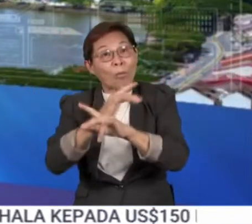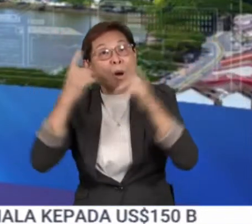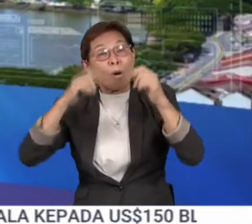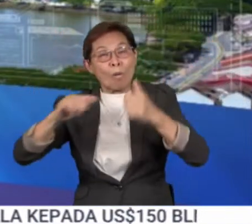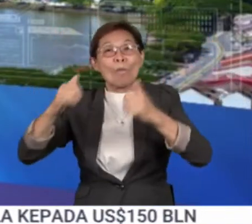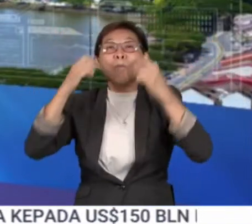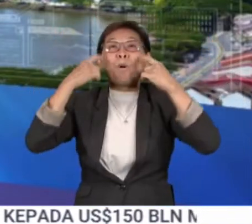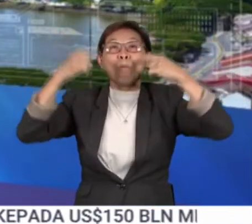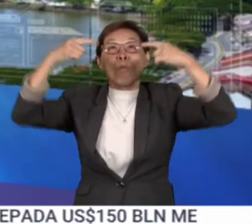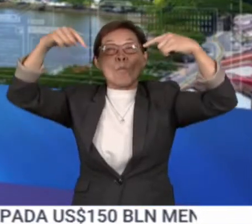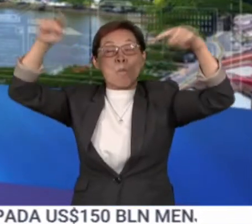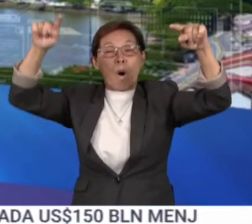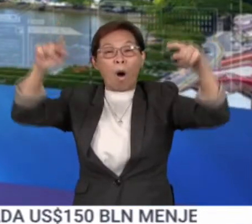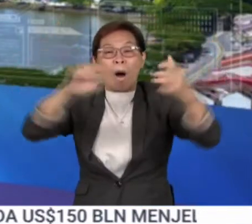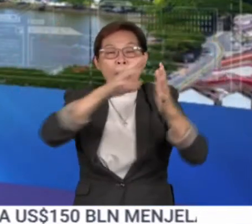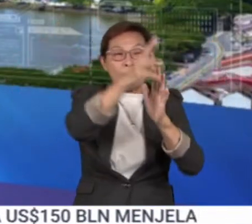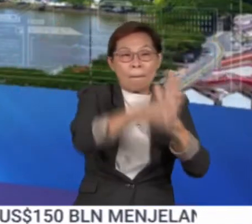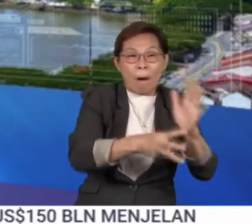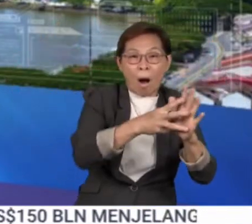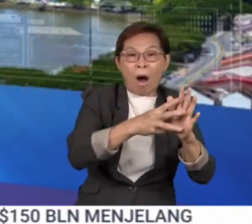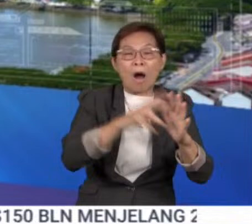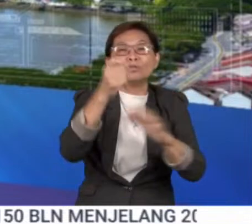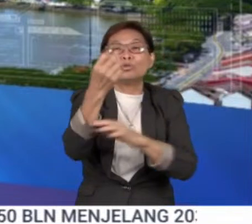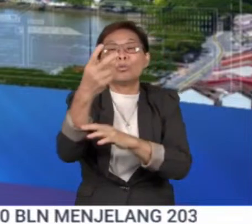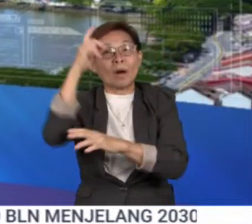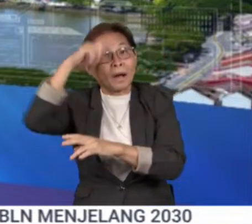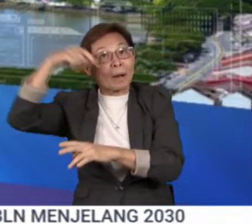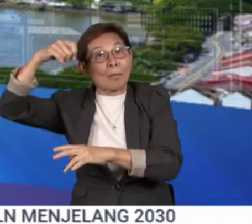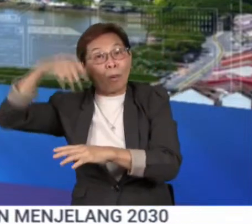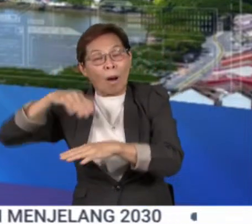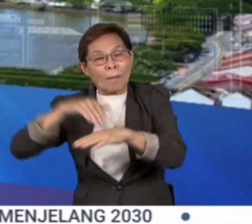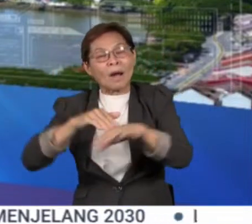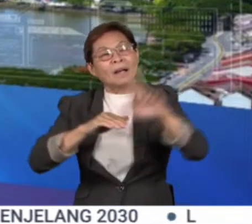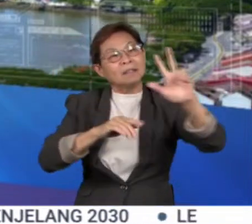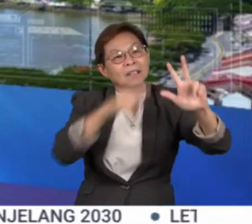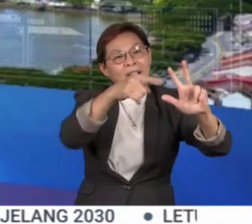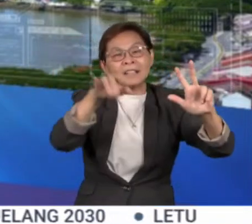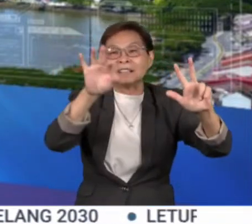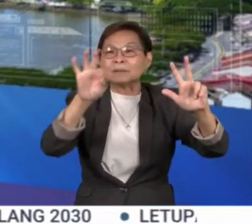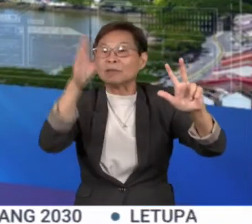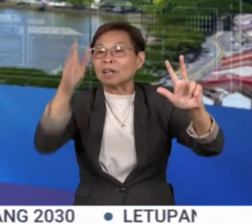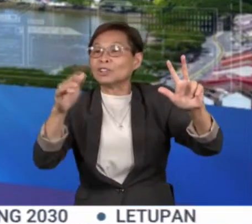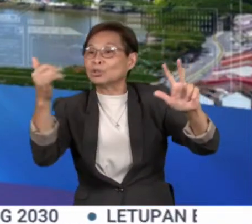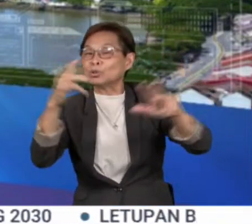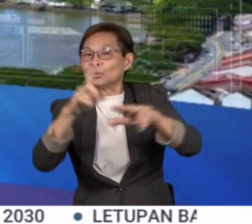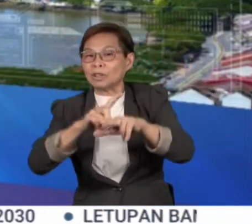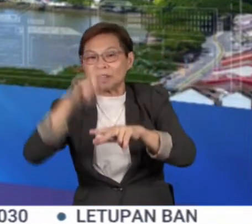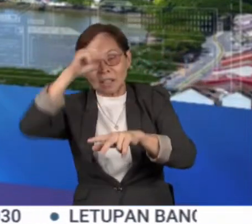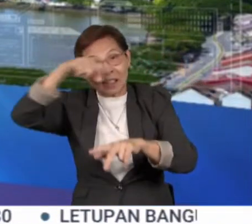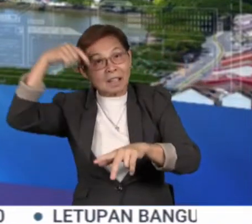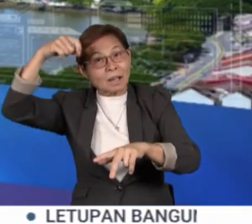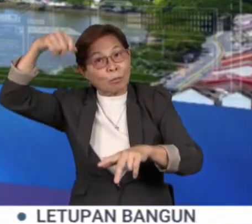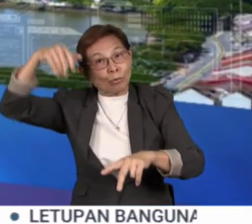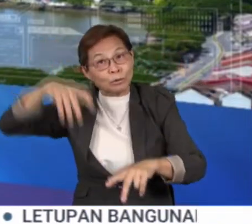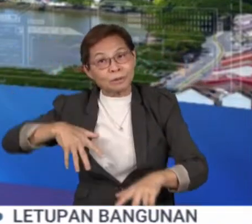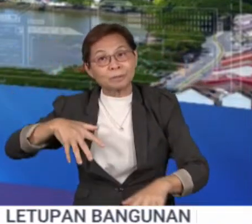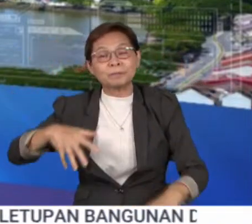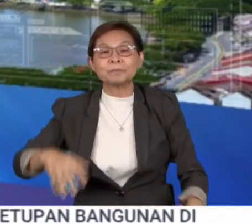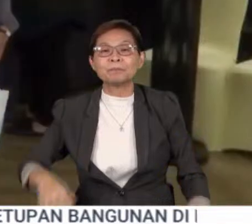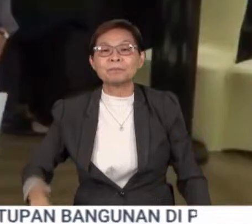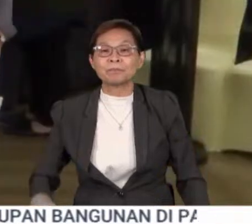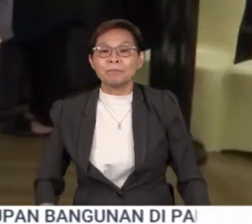Sukan Para ASEAN ke-12 Kemboja yang diadakan pada 3 hingga 9 Jun lalu di Phnom Penh, Kemboja.